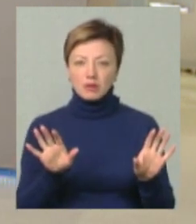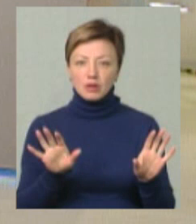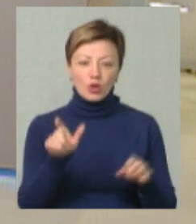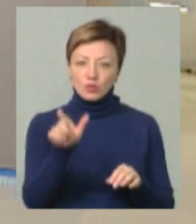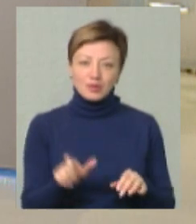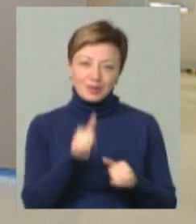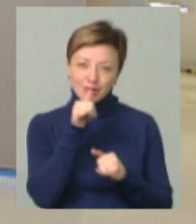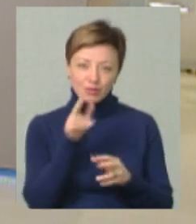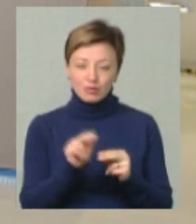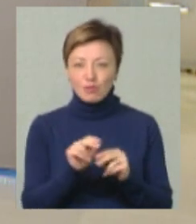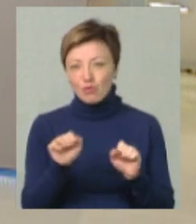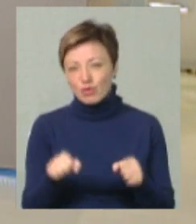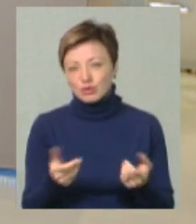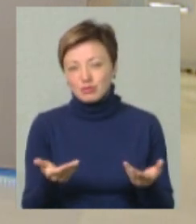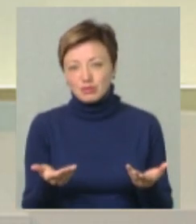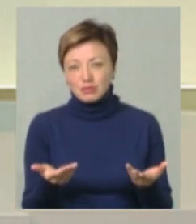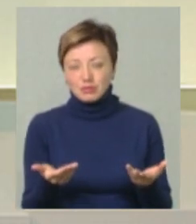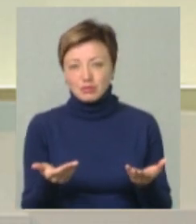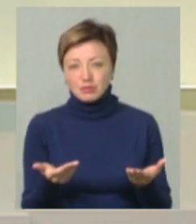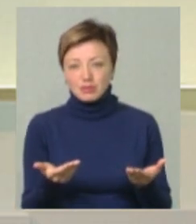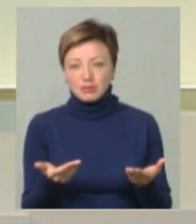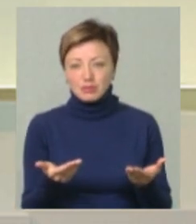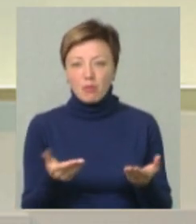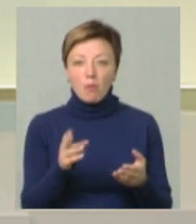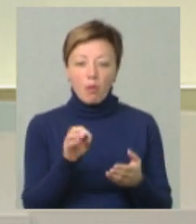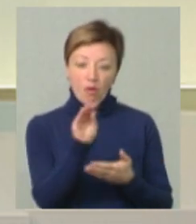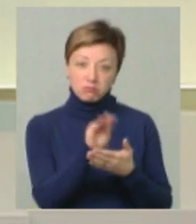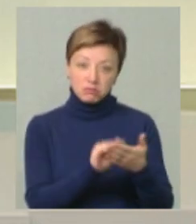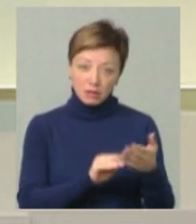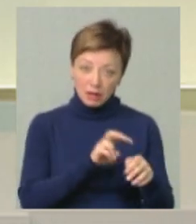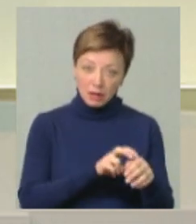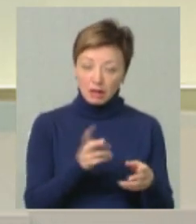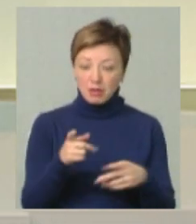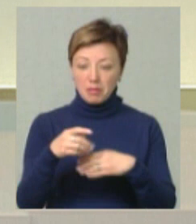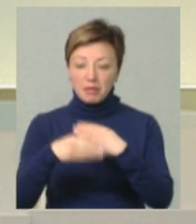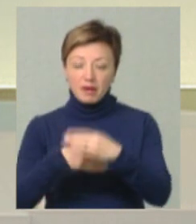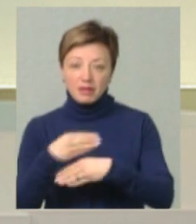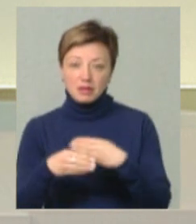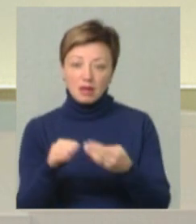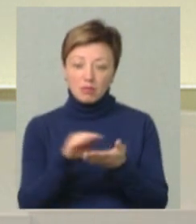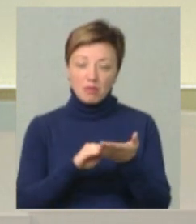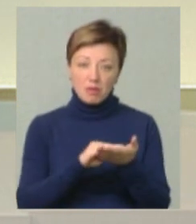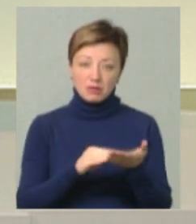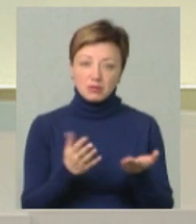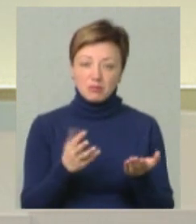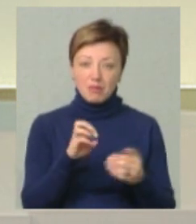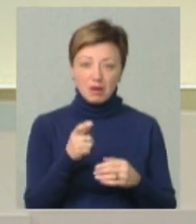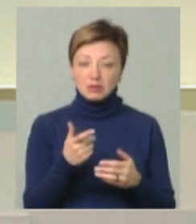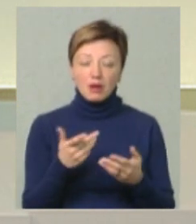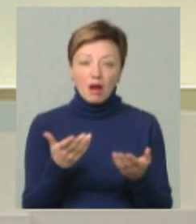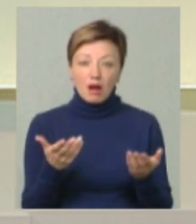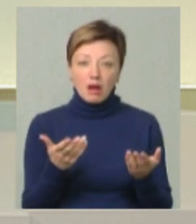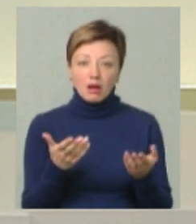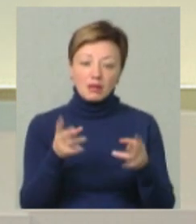людина не може. Ну, там вона може вже по рекомендації ветеринара там прив'язати чи там помазати якусь,